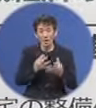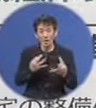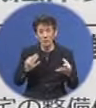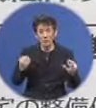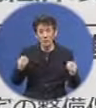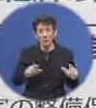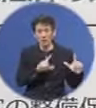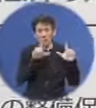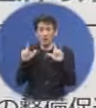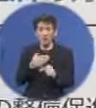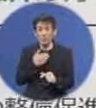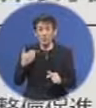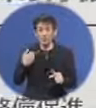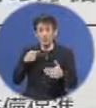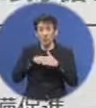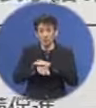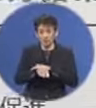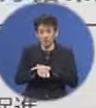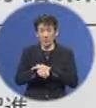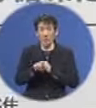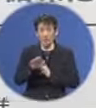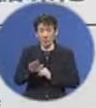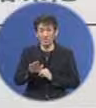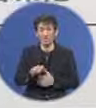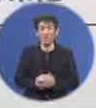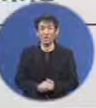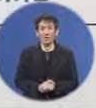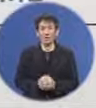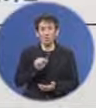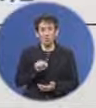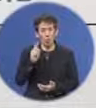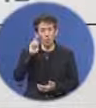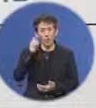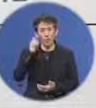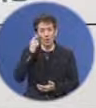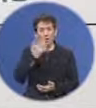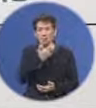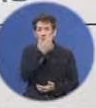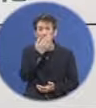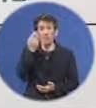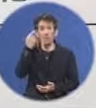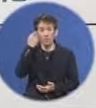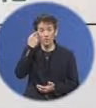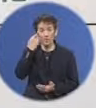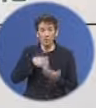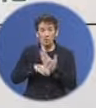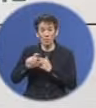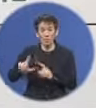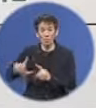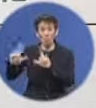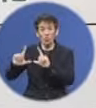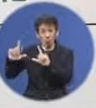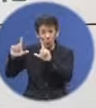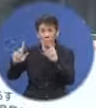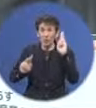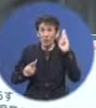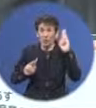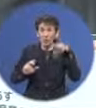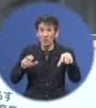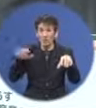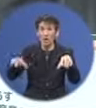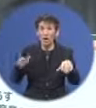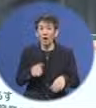ですよね、でそういうふうにやっぱり物事は考えた方がいいねと、うんうん、例えば東京とか大阪なんかで